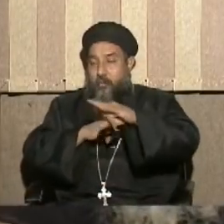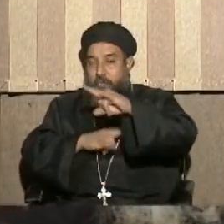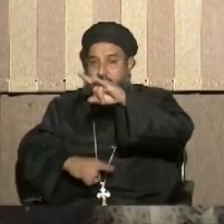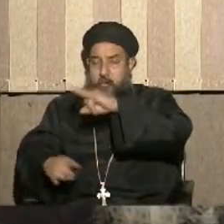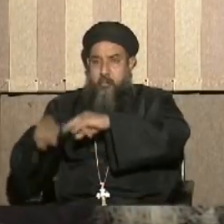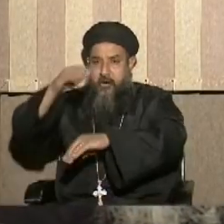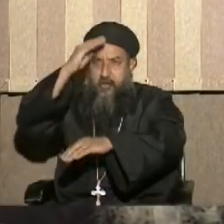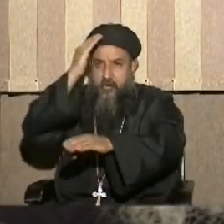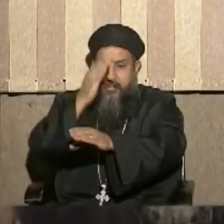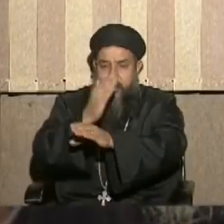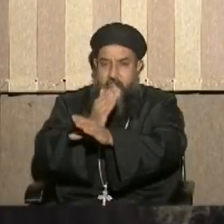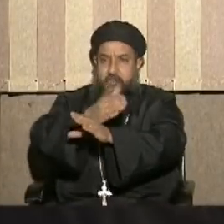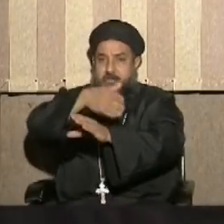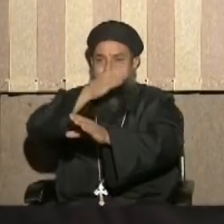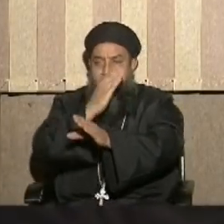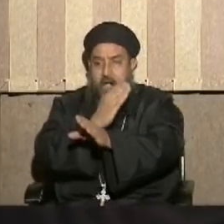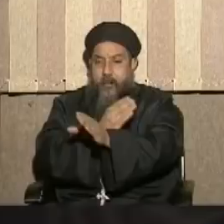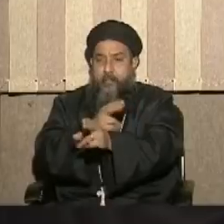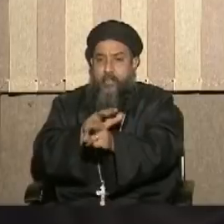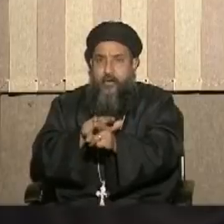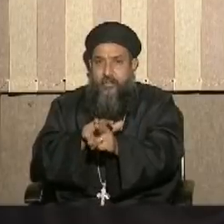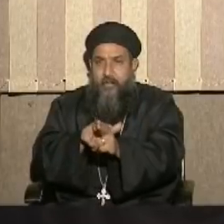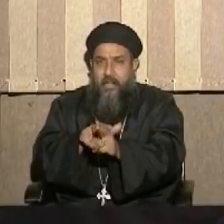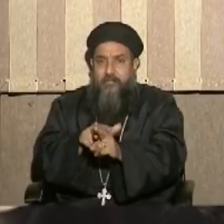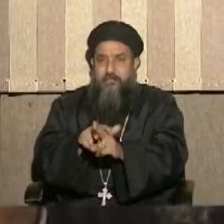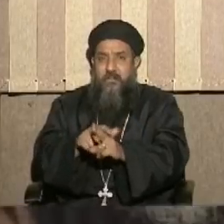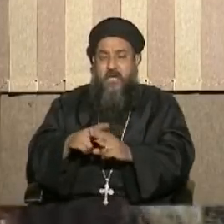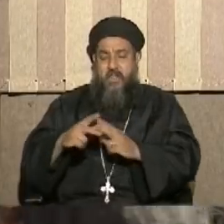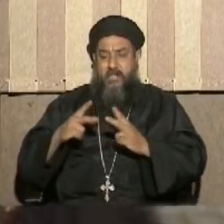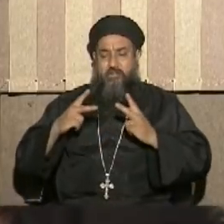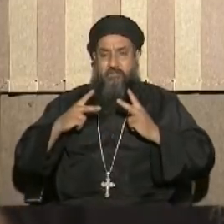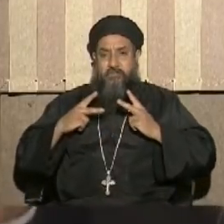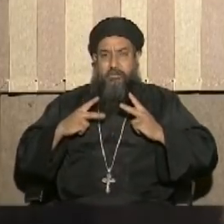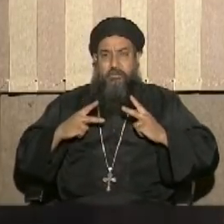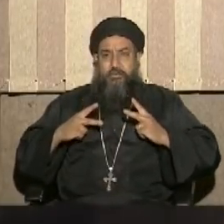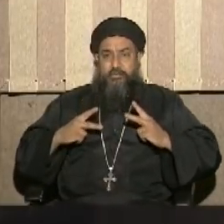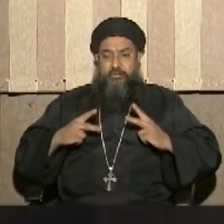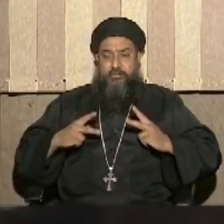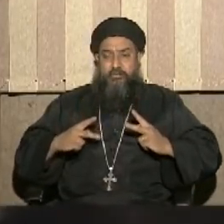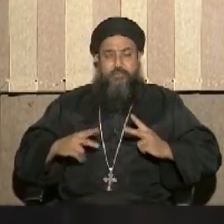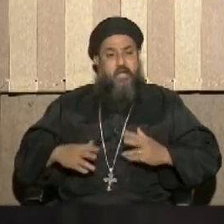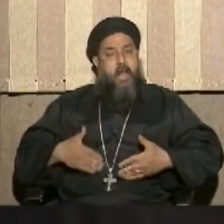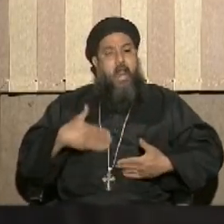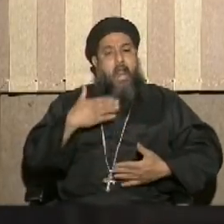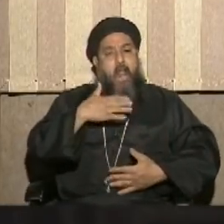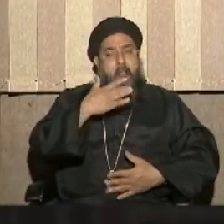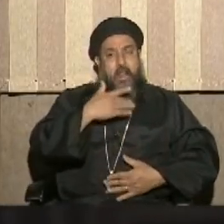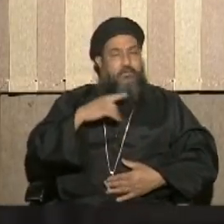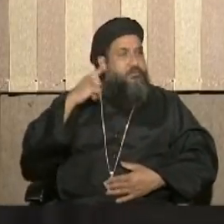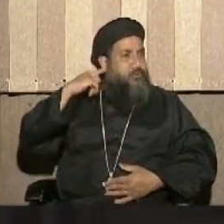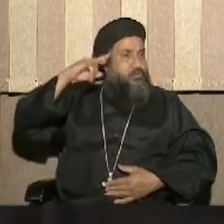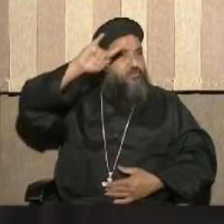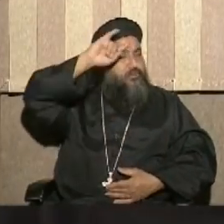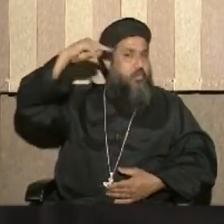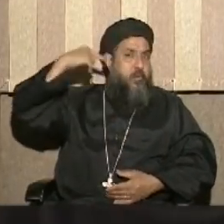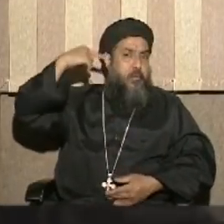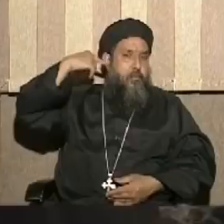على الفضيلة وتبعد عن الكبرياء والرذيلة وتسد ودانينك عن كلمات